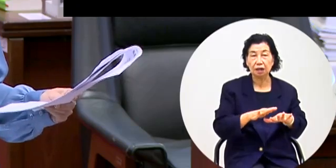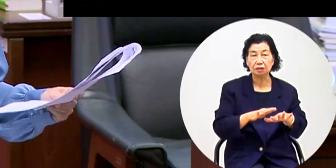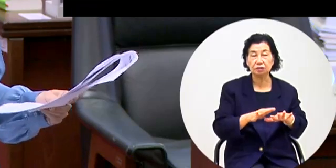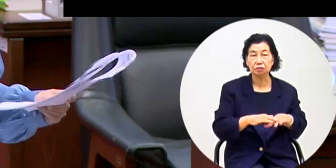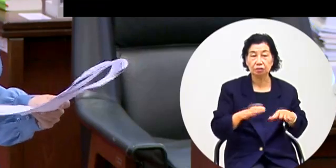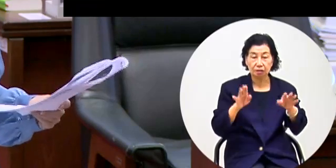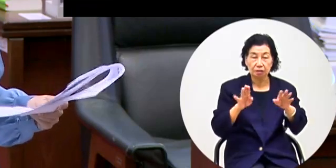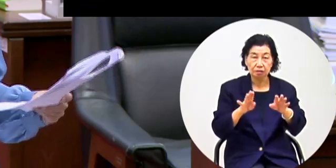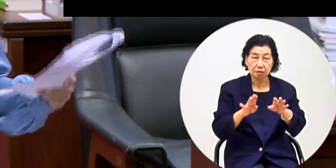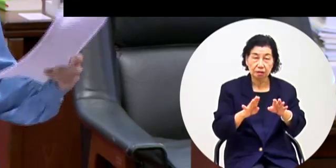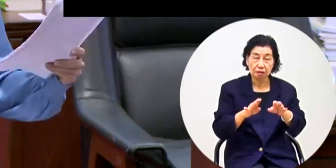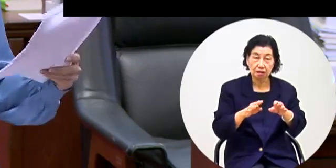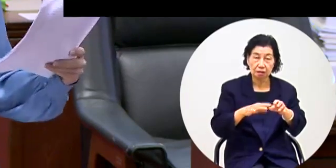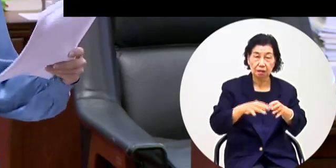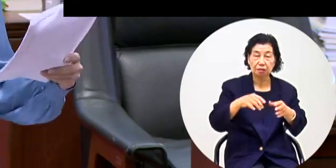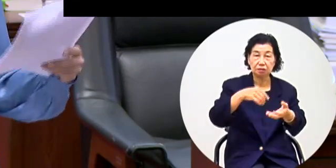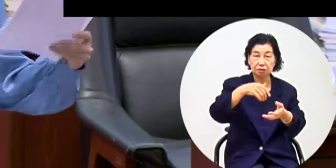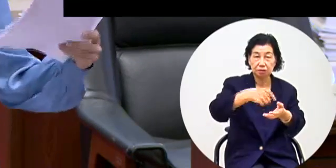动作先。